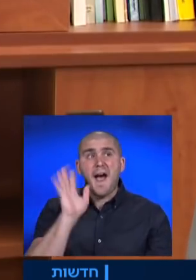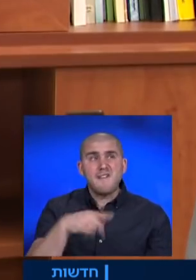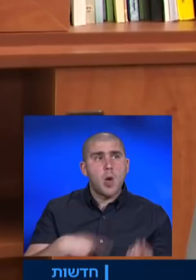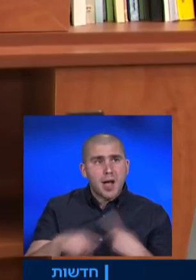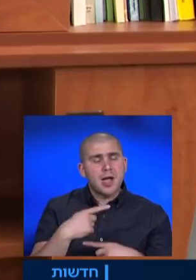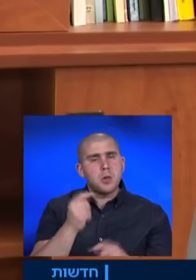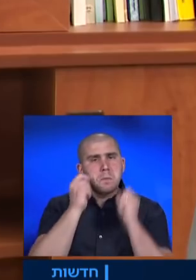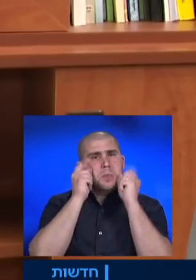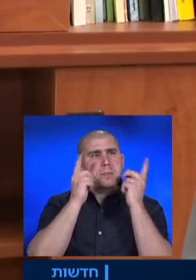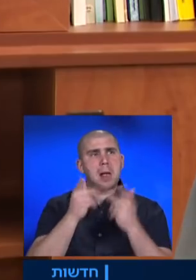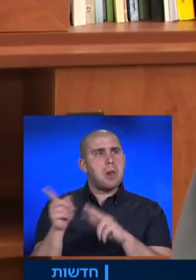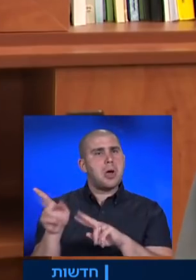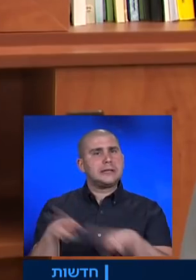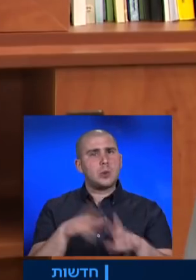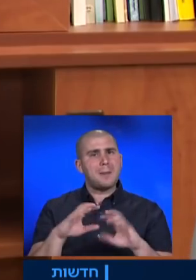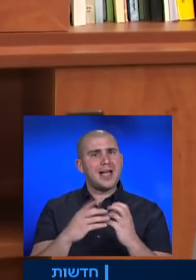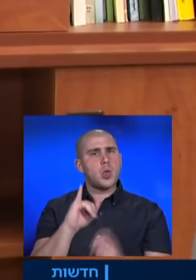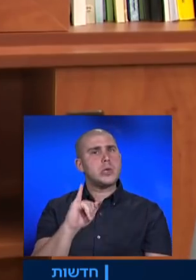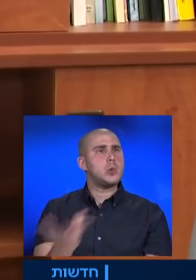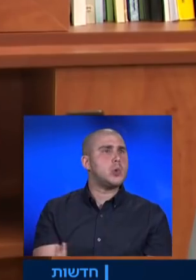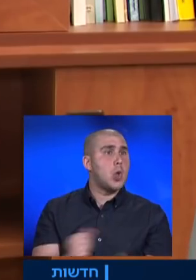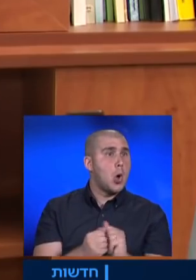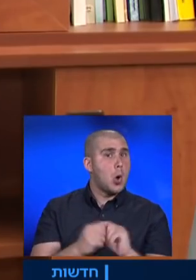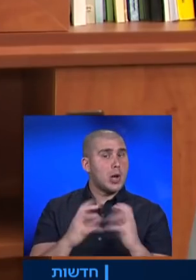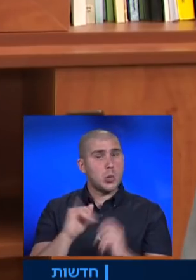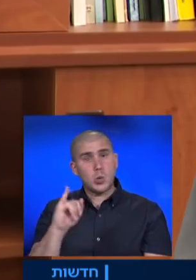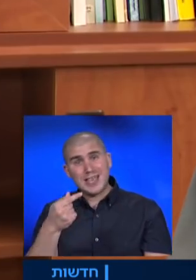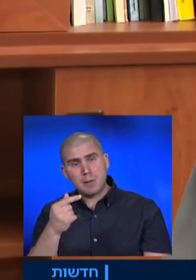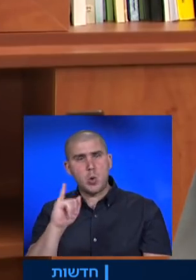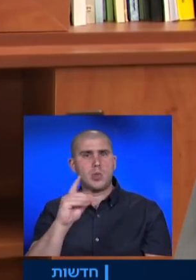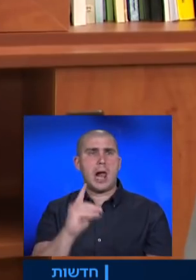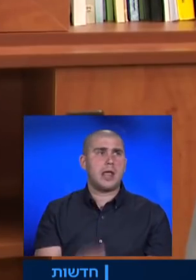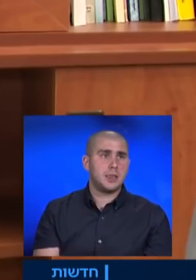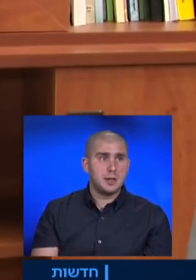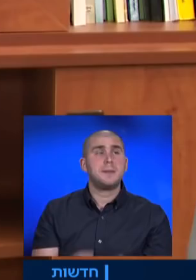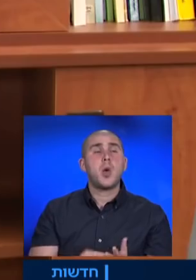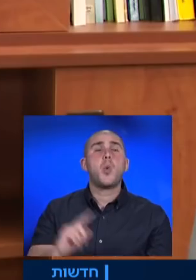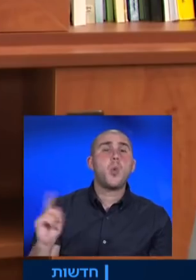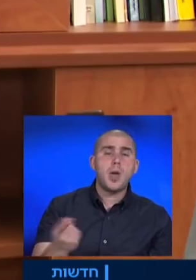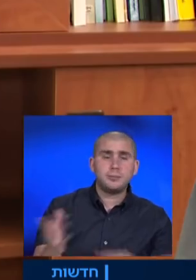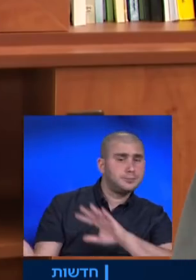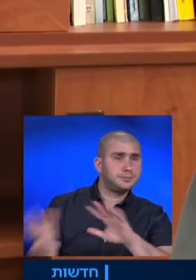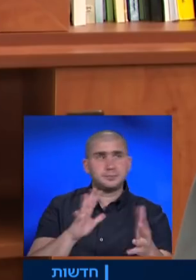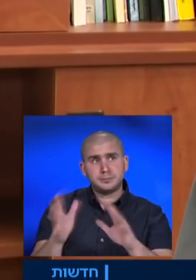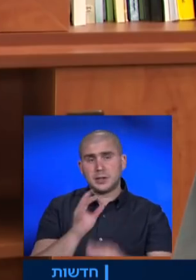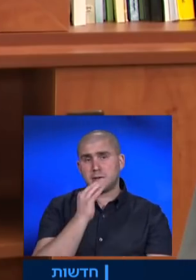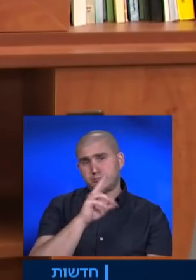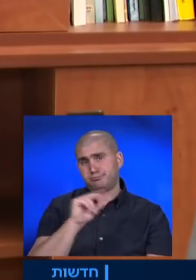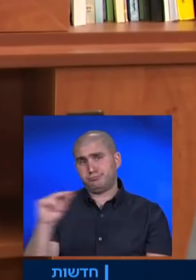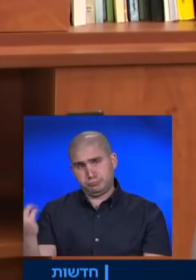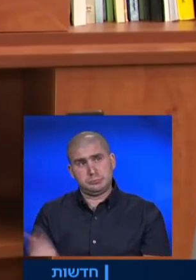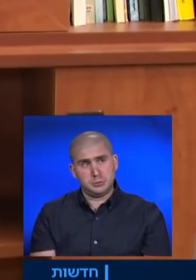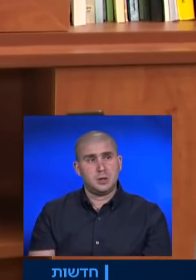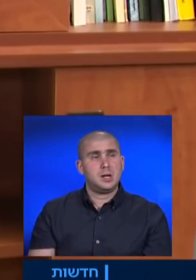לא החזירו גם את כיתות י' או כיתות י' ג' וי' ד', כי כולם הם פחות או יותר בגילאים האלה, ולמעשה המורים